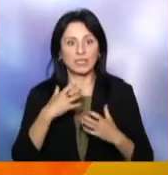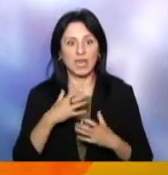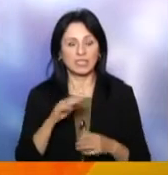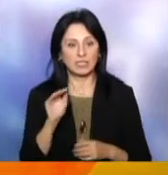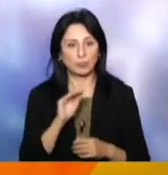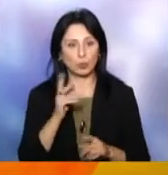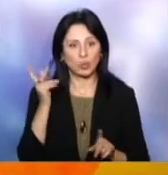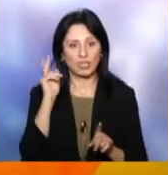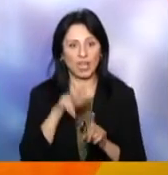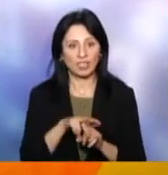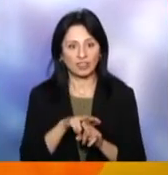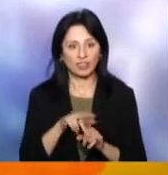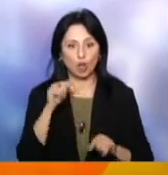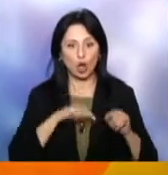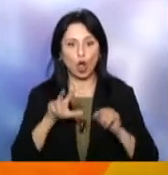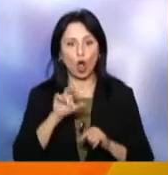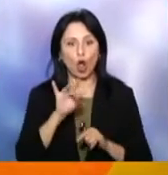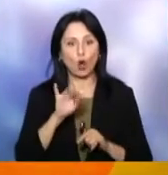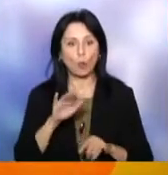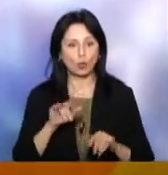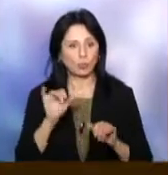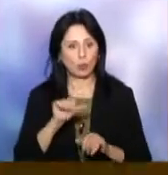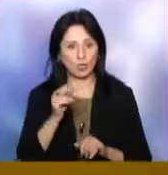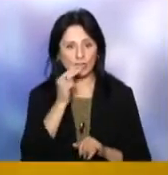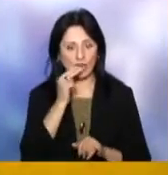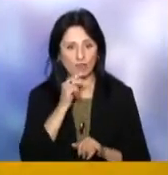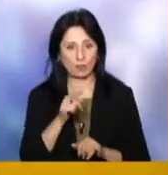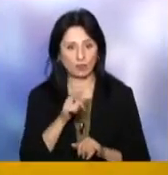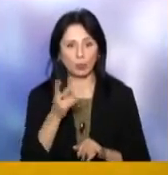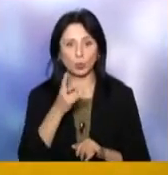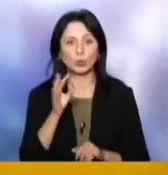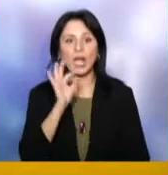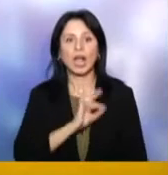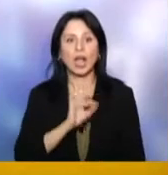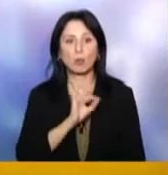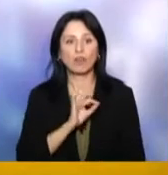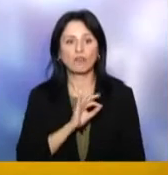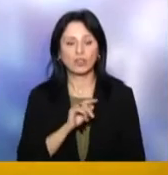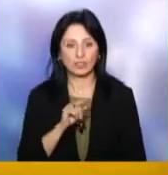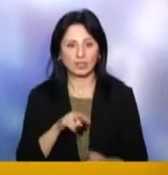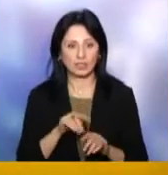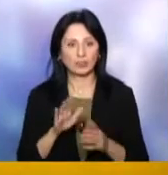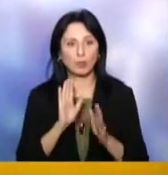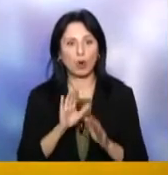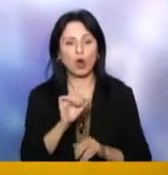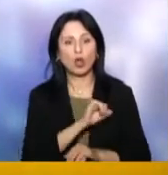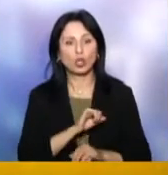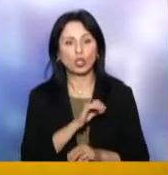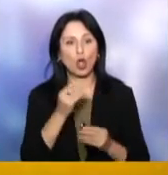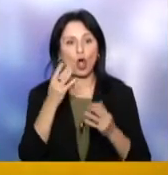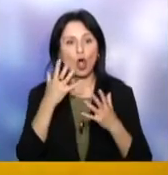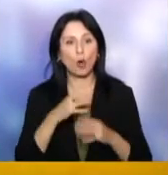ფიზიკური დატვირთვა, ჰორმონული დისბალანსი, საკვები. უნდა გამოვიყენოთ ანტიპერსპირანტები მხოლოდ